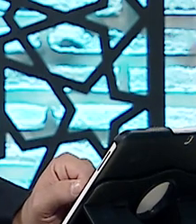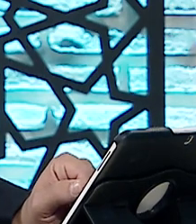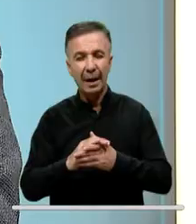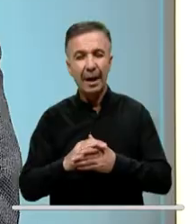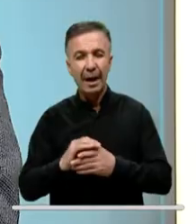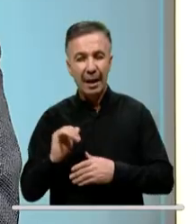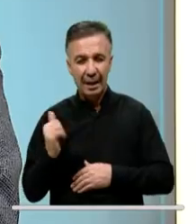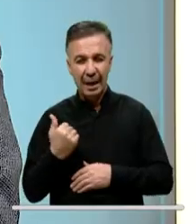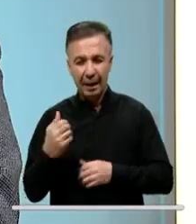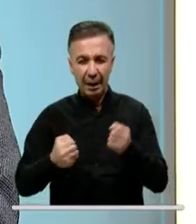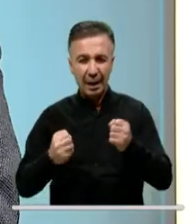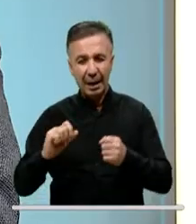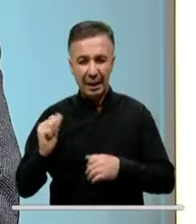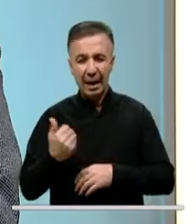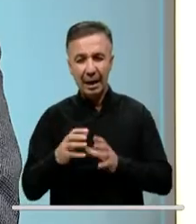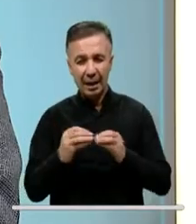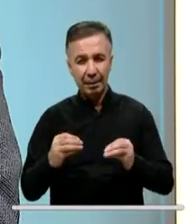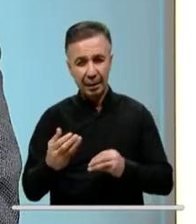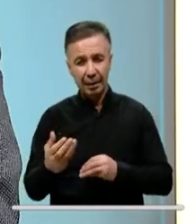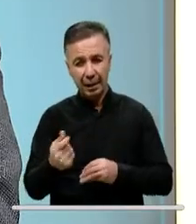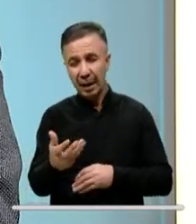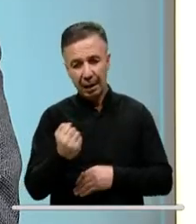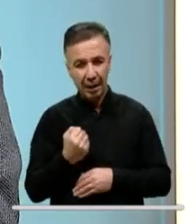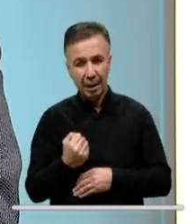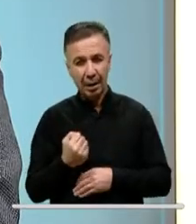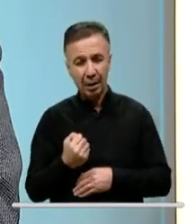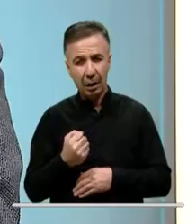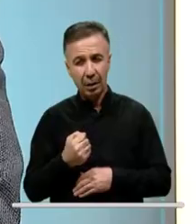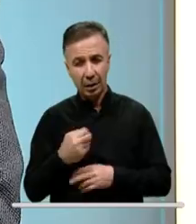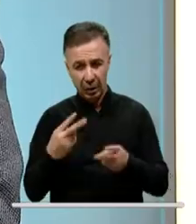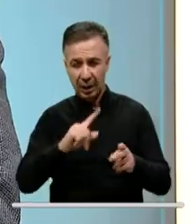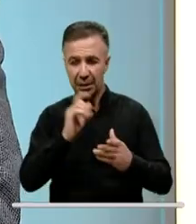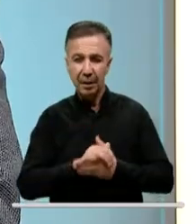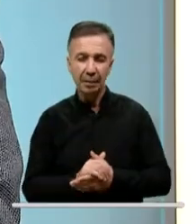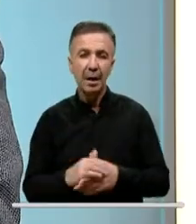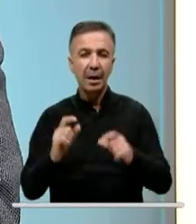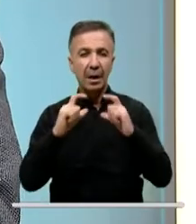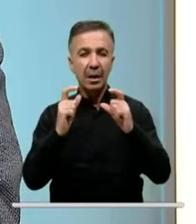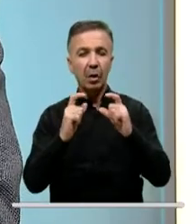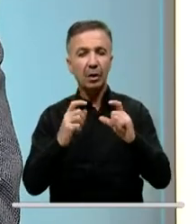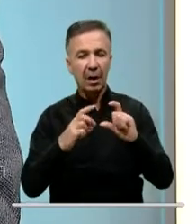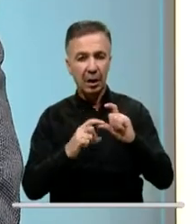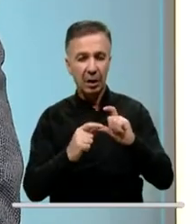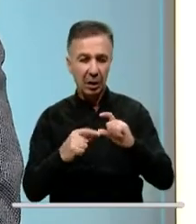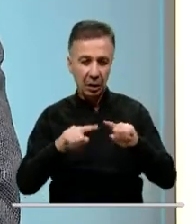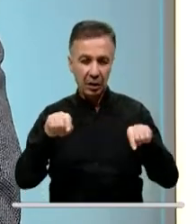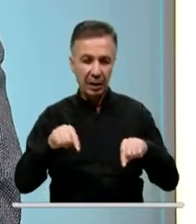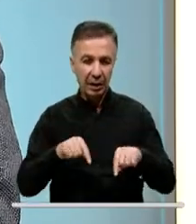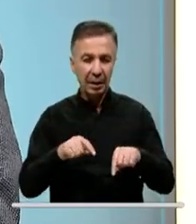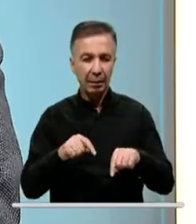bir mahsur var mı? Yani sigorta şirketi eğer bunu karşılıyorsa bu değer kaybı alınabilir. Ya